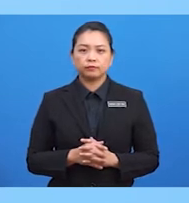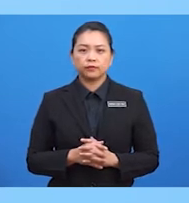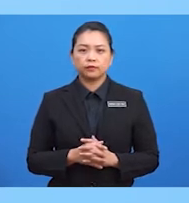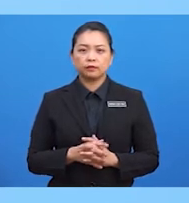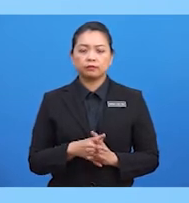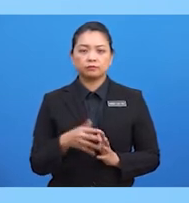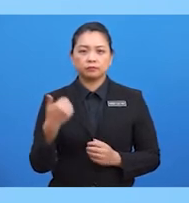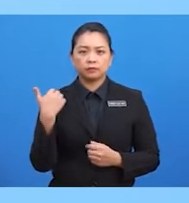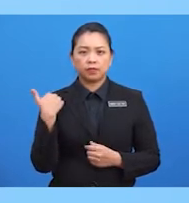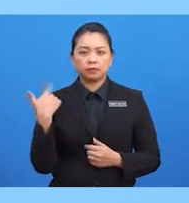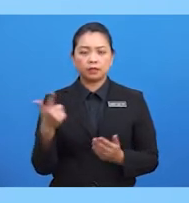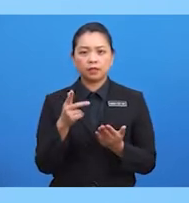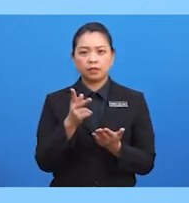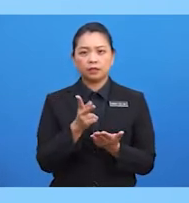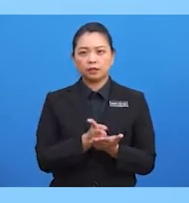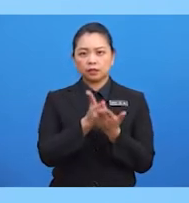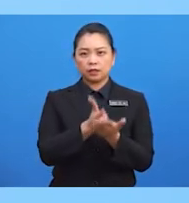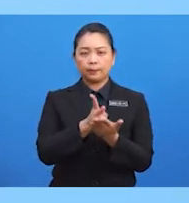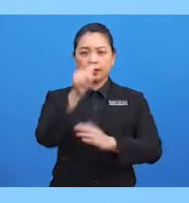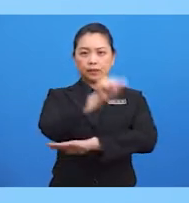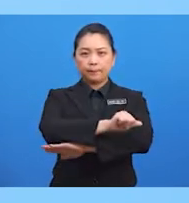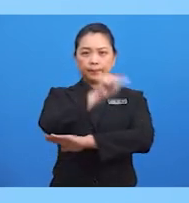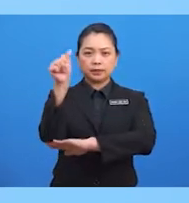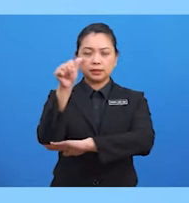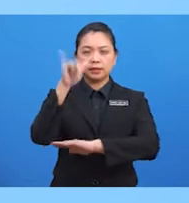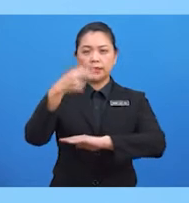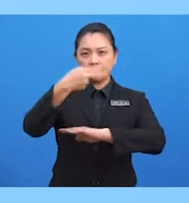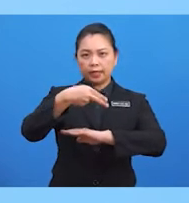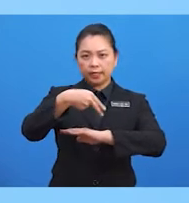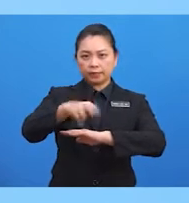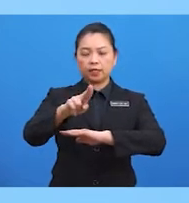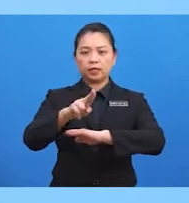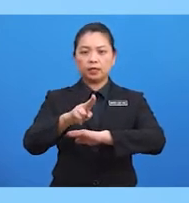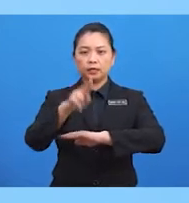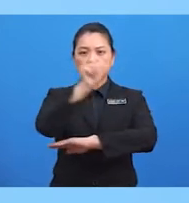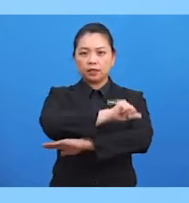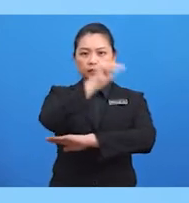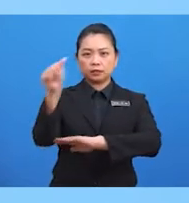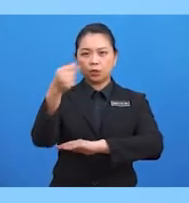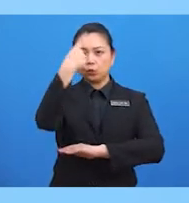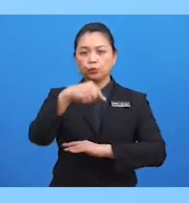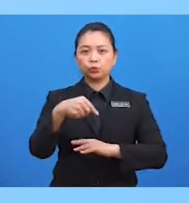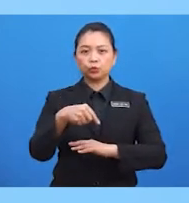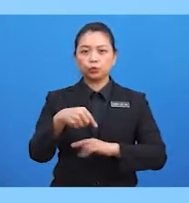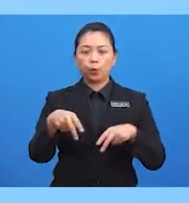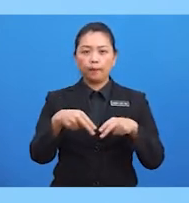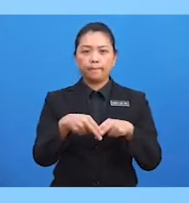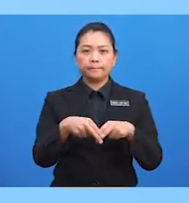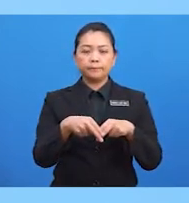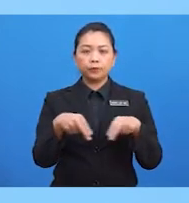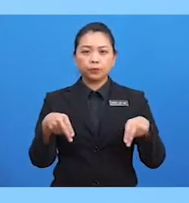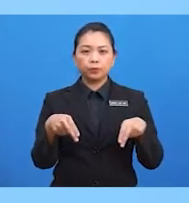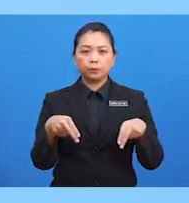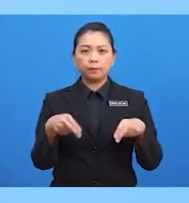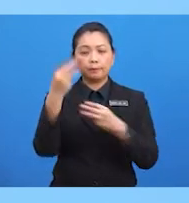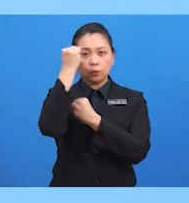Ia merupakan kapal angkasa yang dihantar ke angkasa lepas bagi mengumpul maklumat